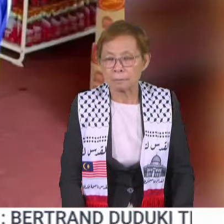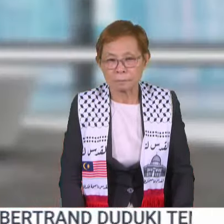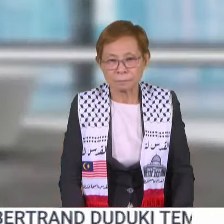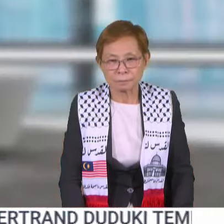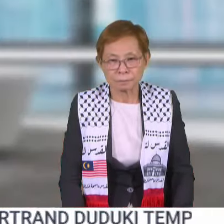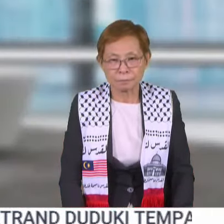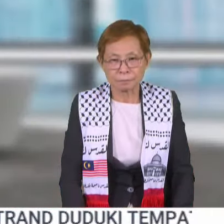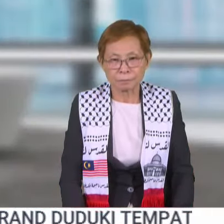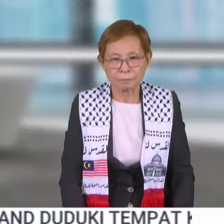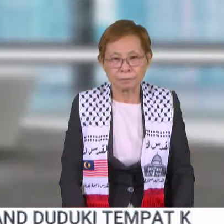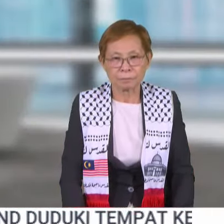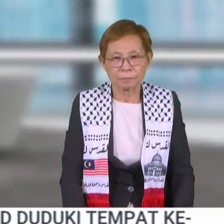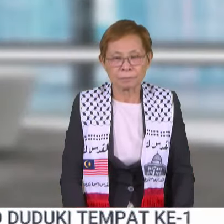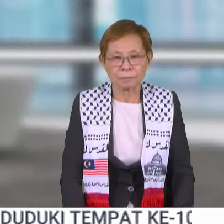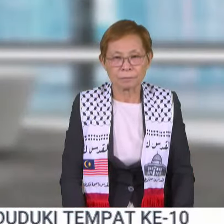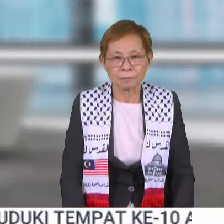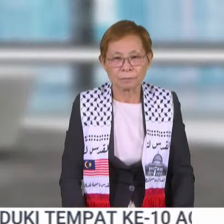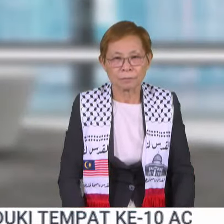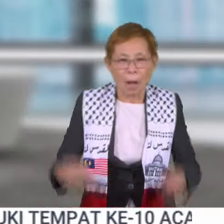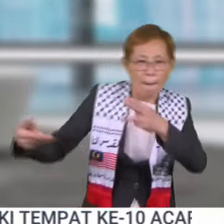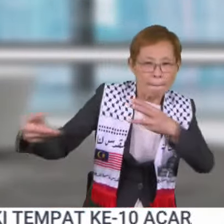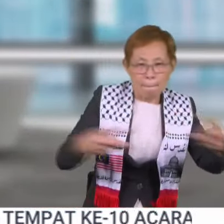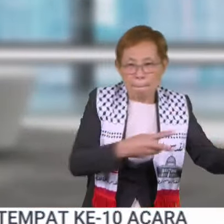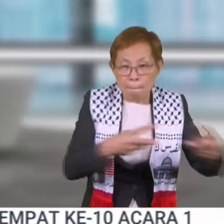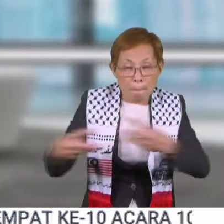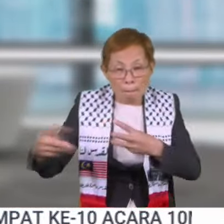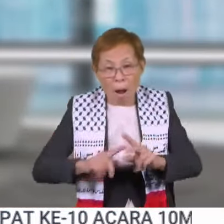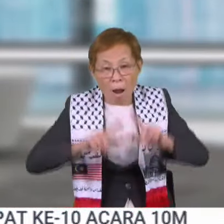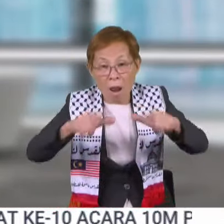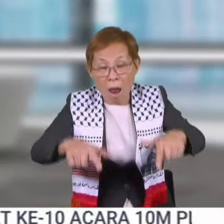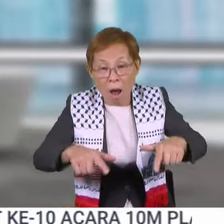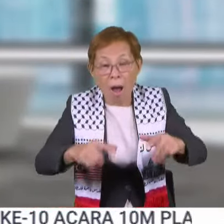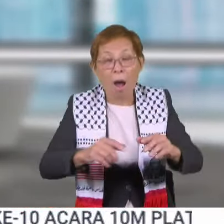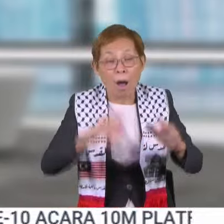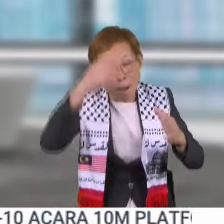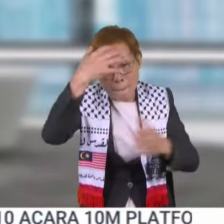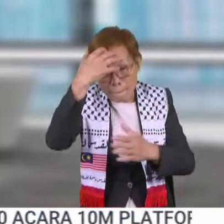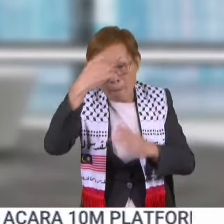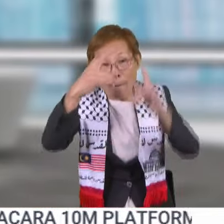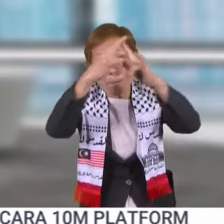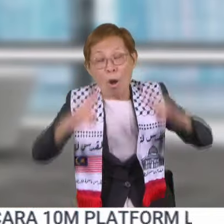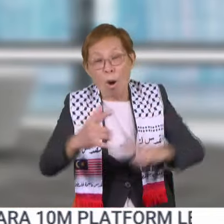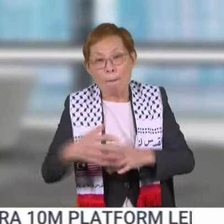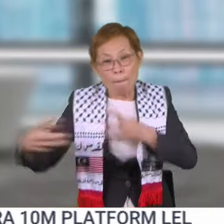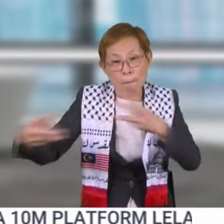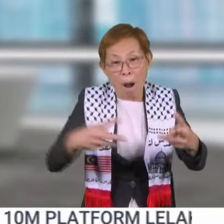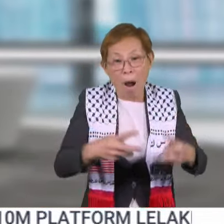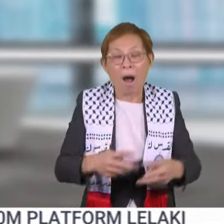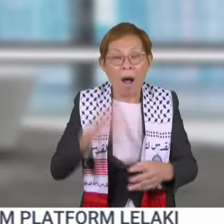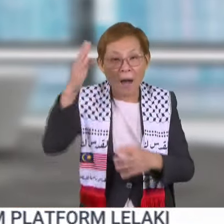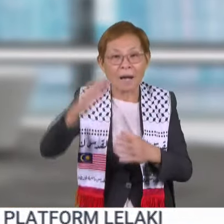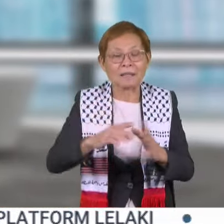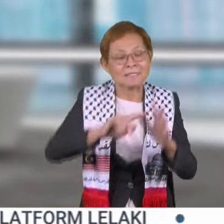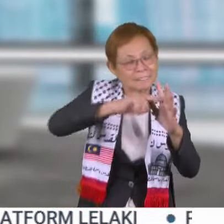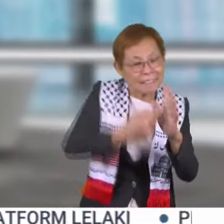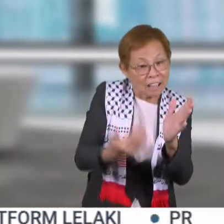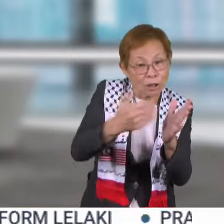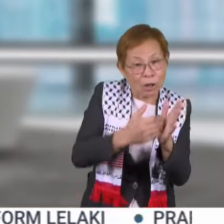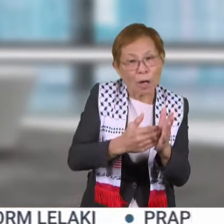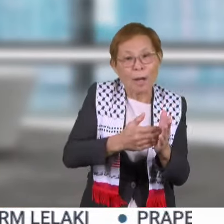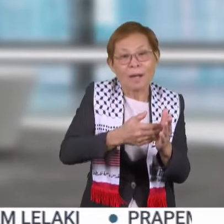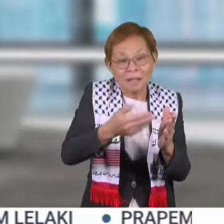ini Memorial perang musuh bisik yang terletak di Kuala Kedah akan dibangunkan semula sebagai produk pelancongan pengerusi